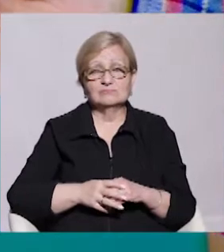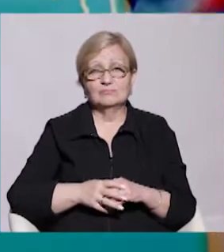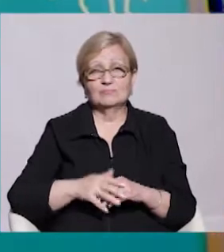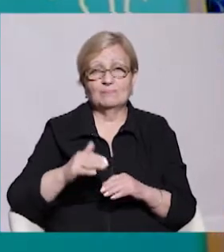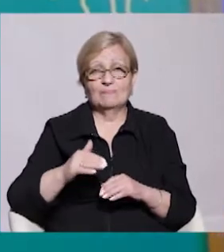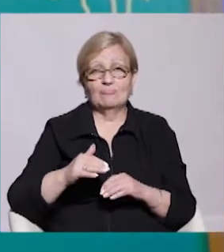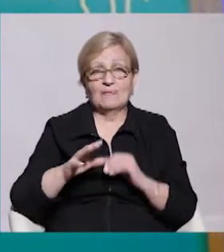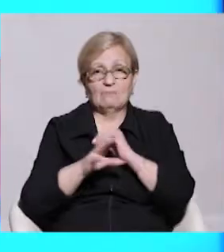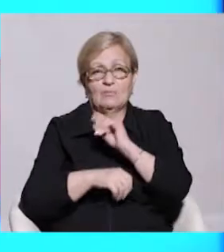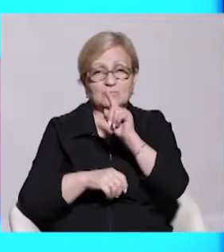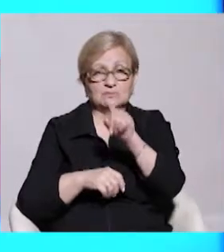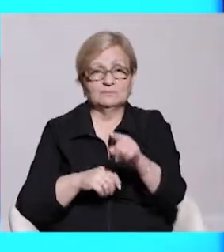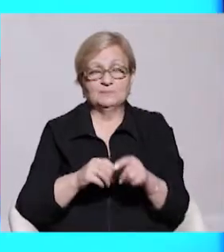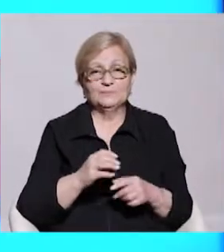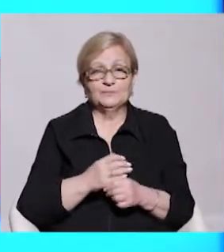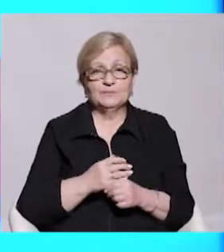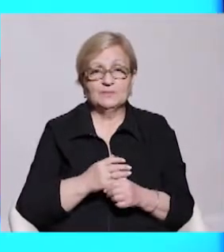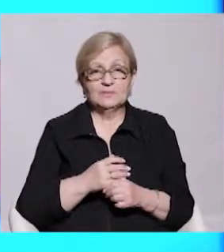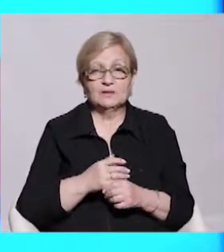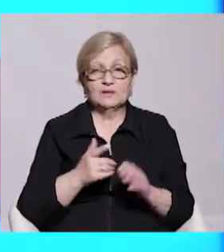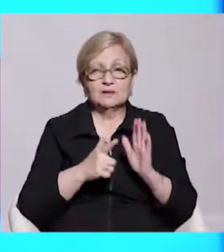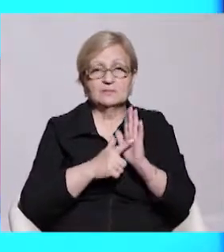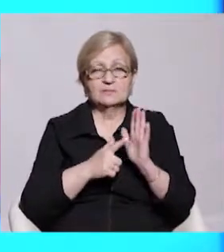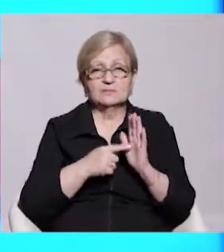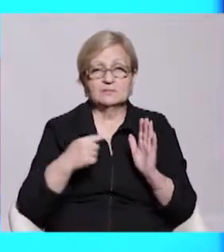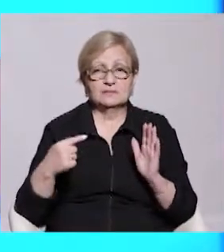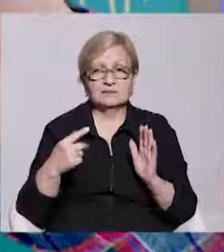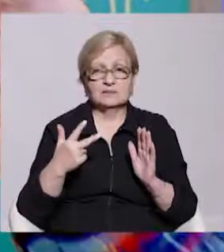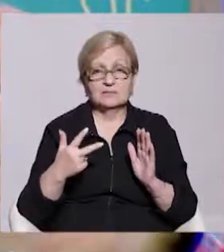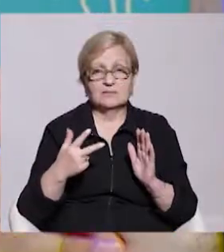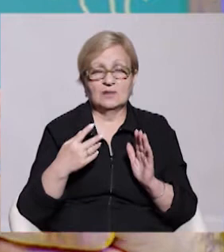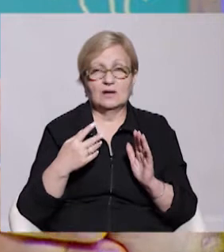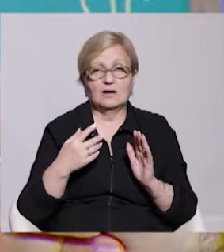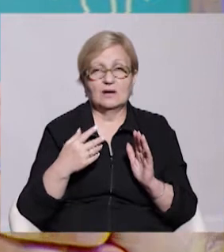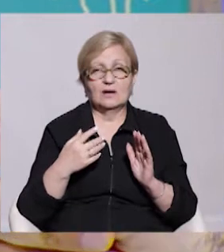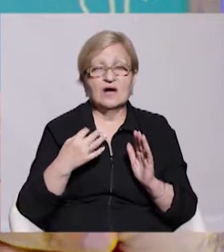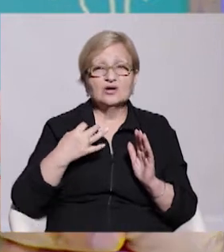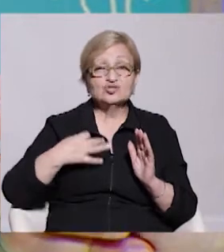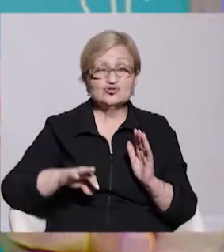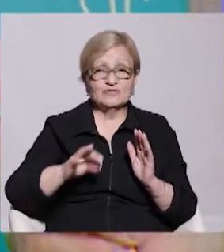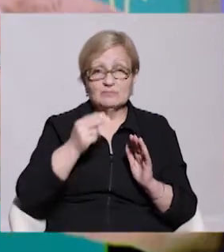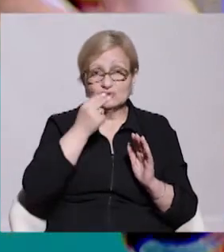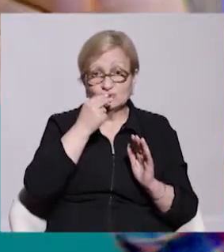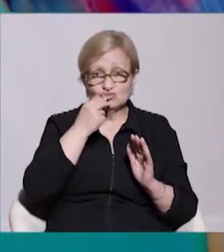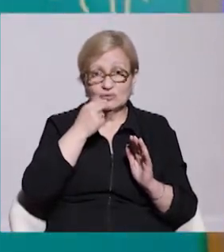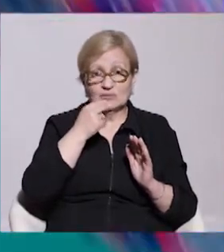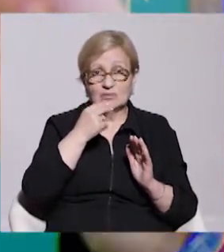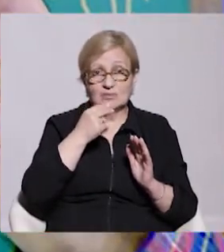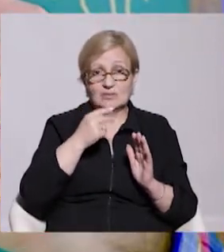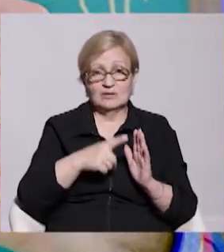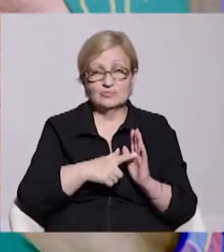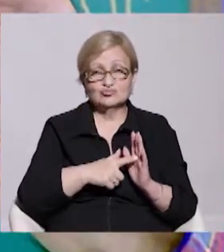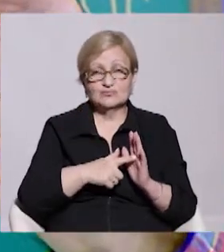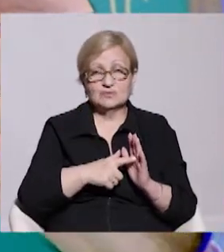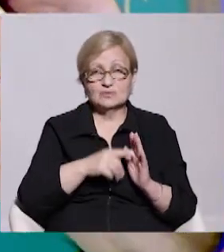ახლა და ბოლოს მივხედოთ ამას. 7-ს გამოკლებული 3, ეს ხომ არის შვილმა რამდენი შეჭამა? 7